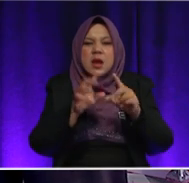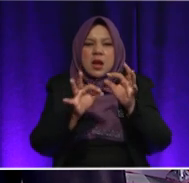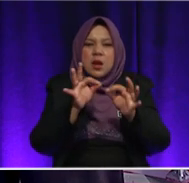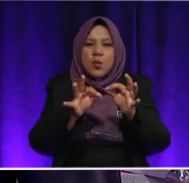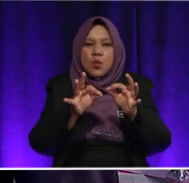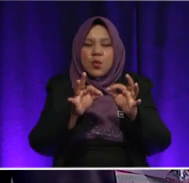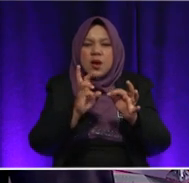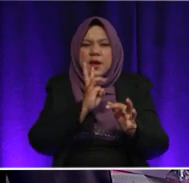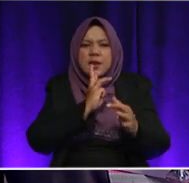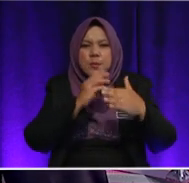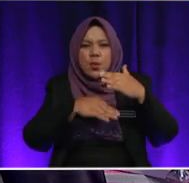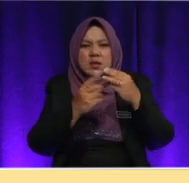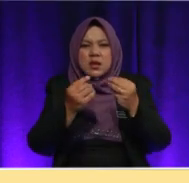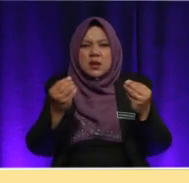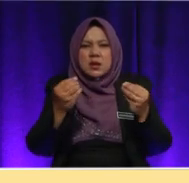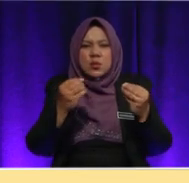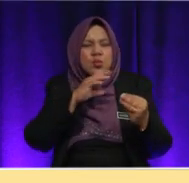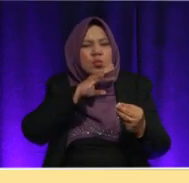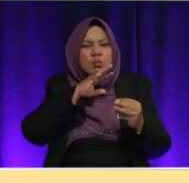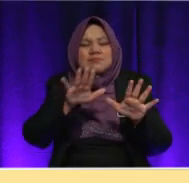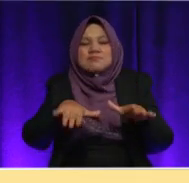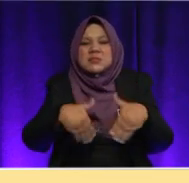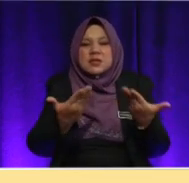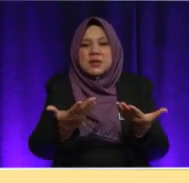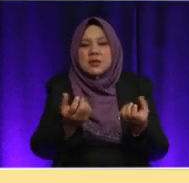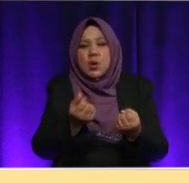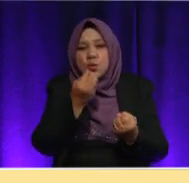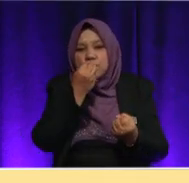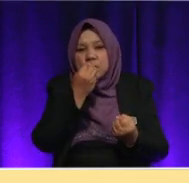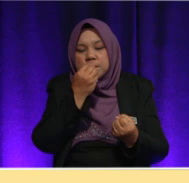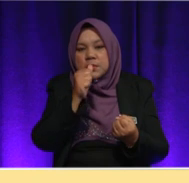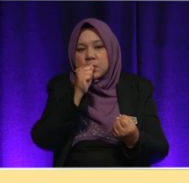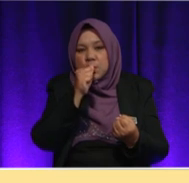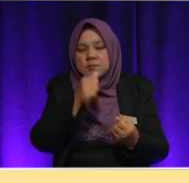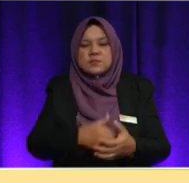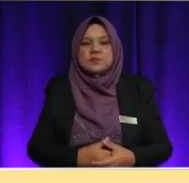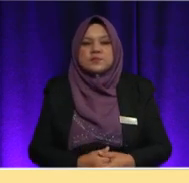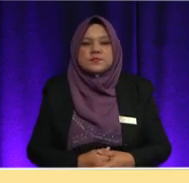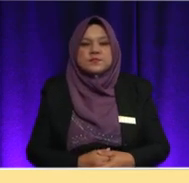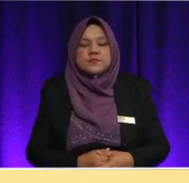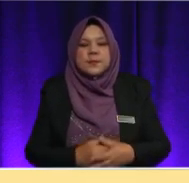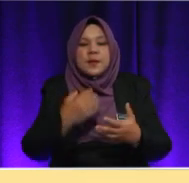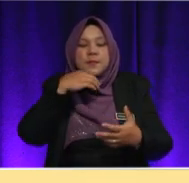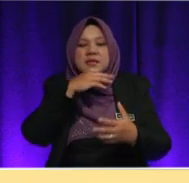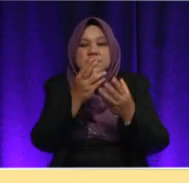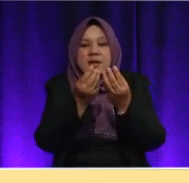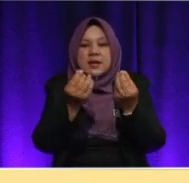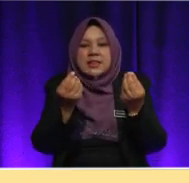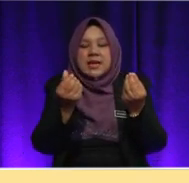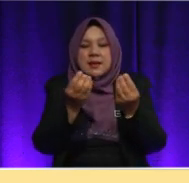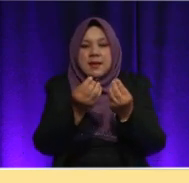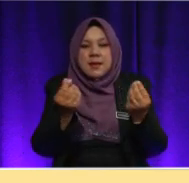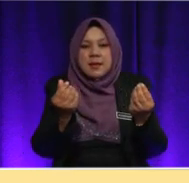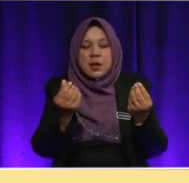kita kurang sumber untuk minuman yang ketiga adalah pencemaran tanah Bagaimana pencemaran tanah berlaku tumpahan